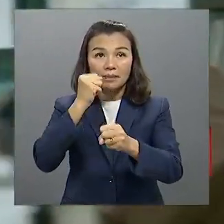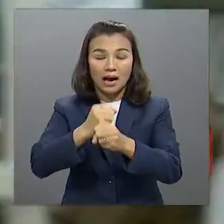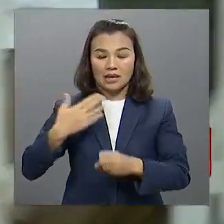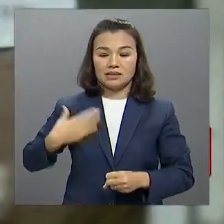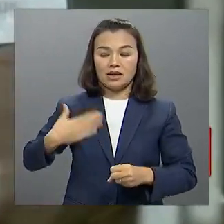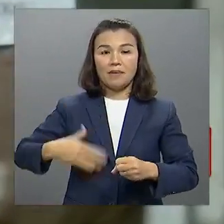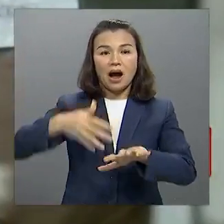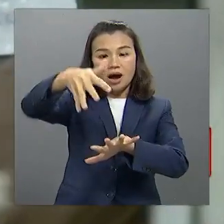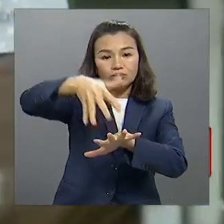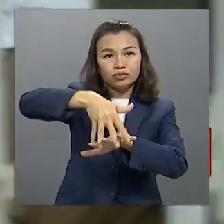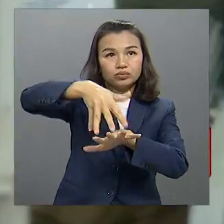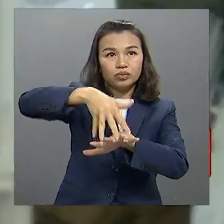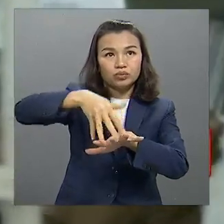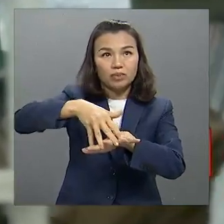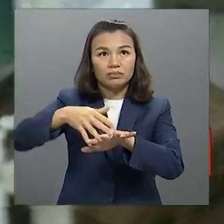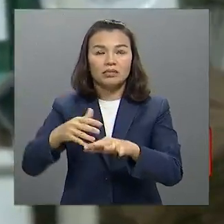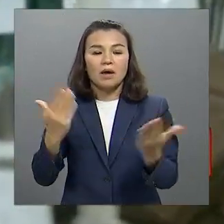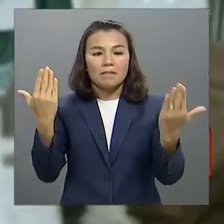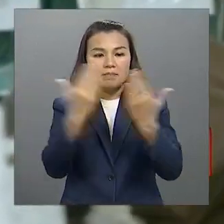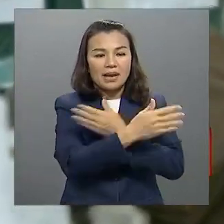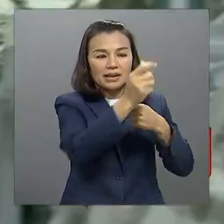ลงสู่พื้นดินและท้องนา